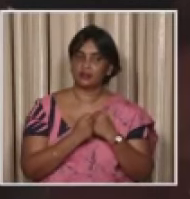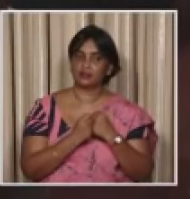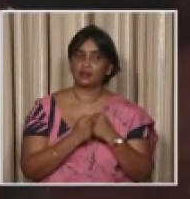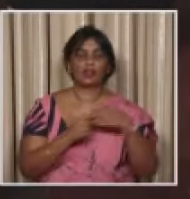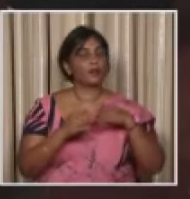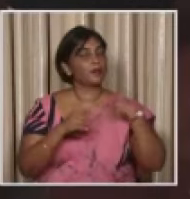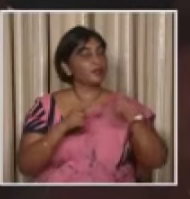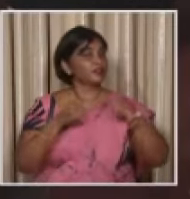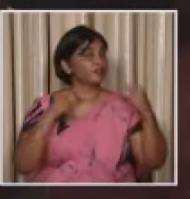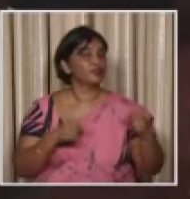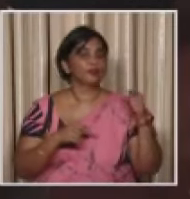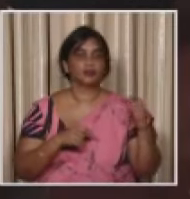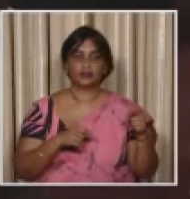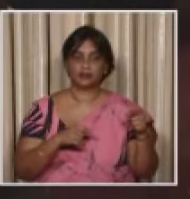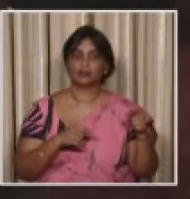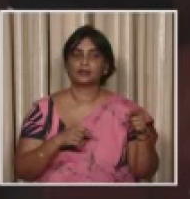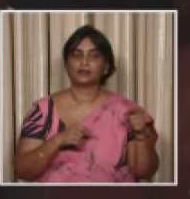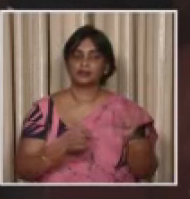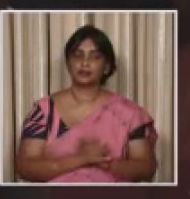ප්‍රධාන විපක්ෂයට